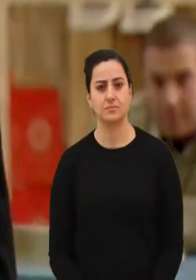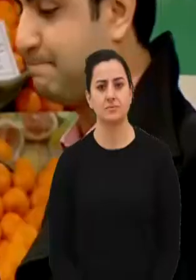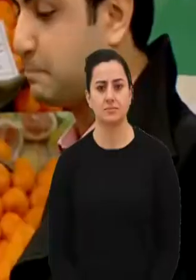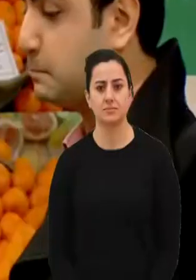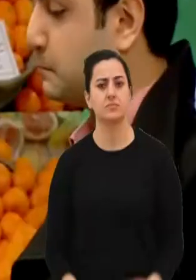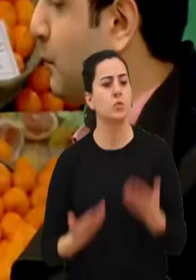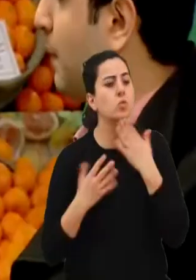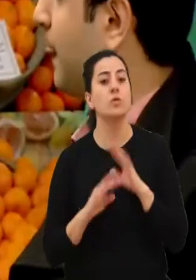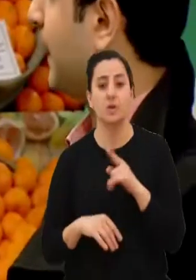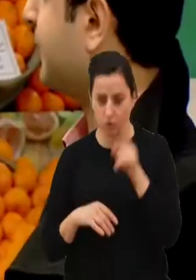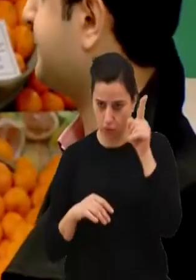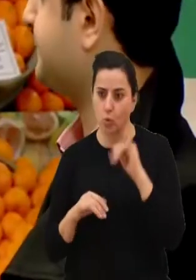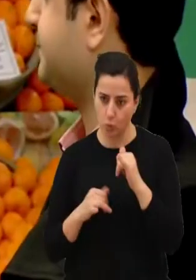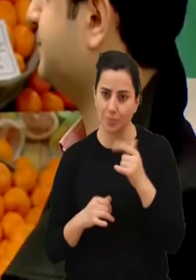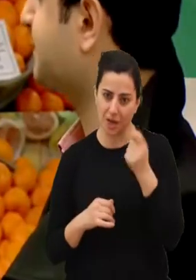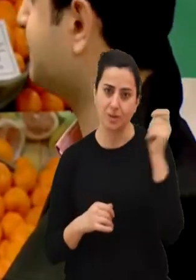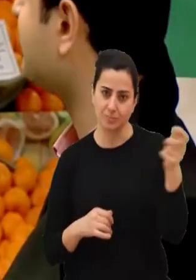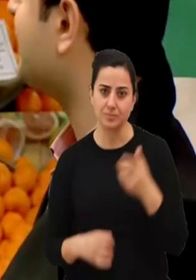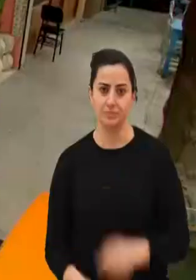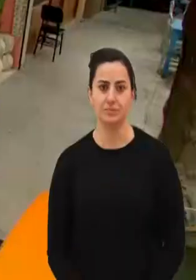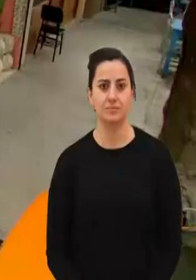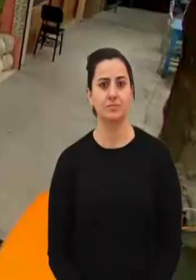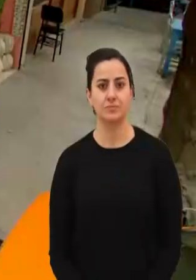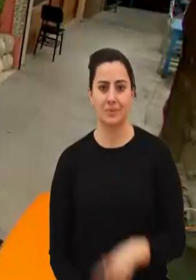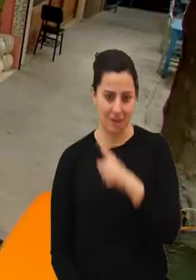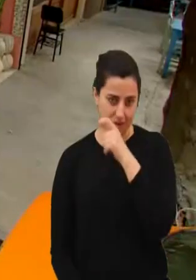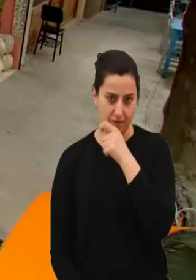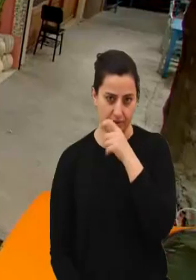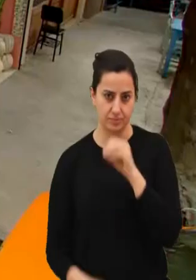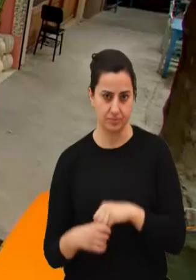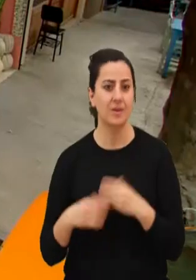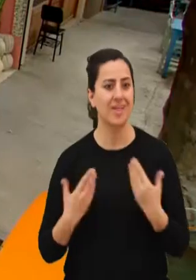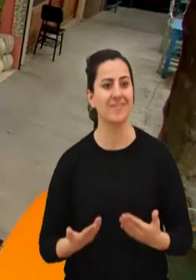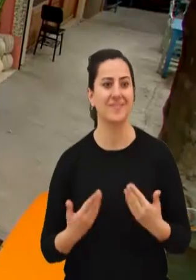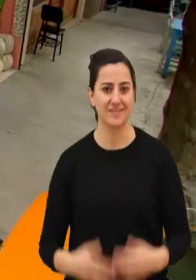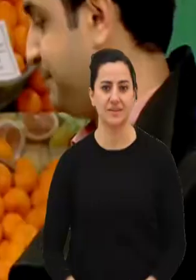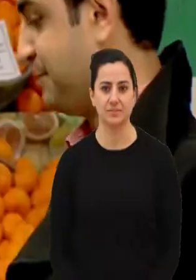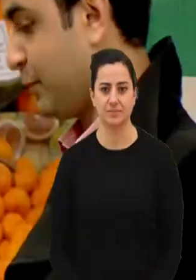Şey. Oynadı değil mi? Yatırmaya gidiyorsun kuponu. Evet. Kahvede mi Mesut abin? Evet,